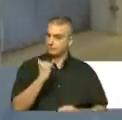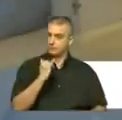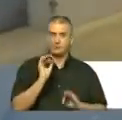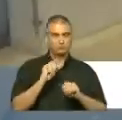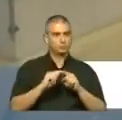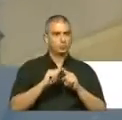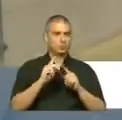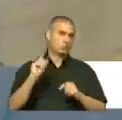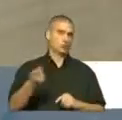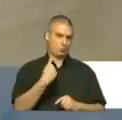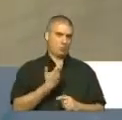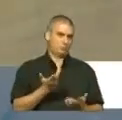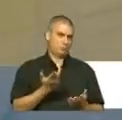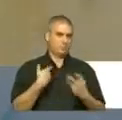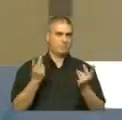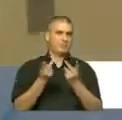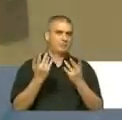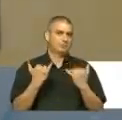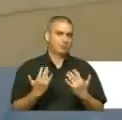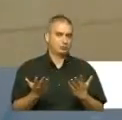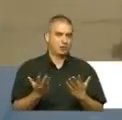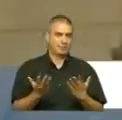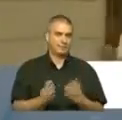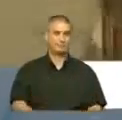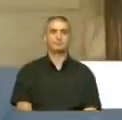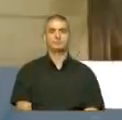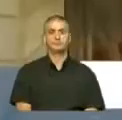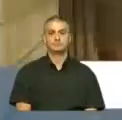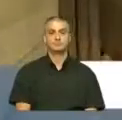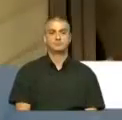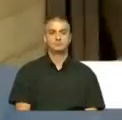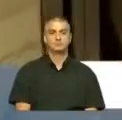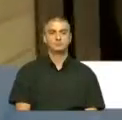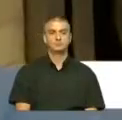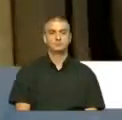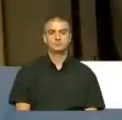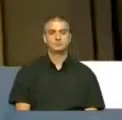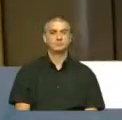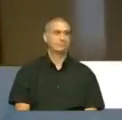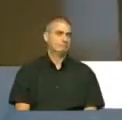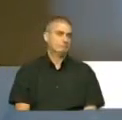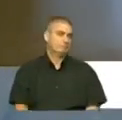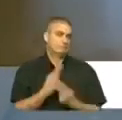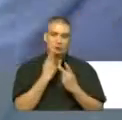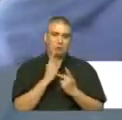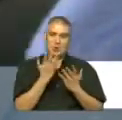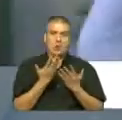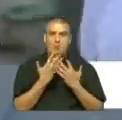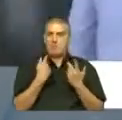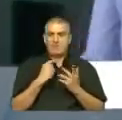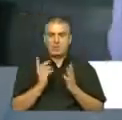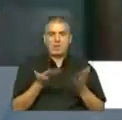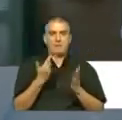של דבר שכולנו מחפשים עכשיו. לגופו של עניין, זאת הצעה שהיא קצת לא ברורה, ואני לא הייתי ממהרת לוותר